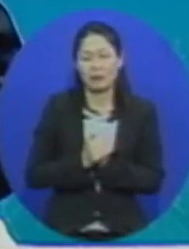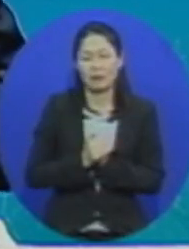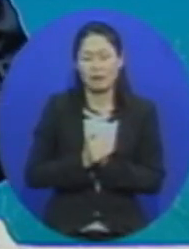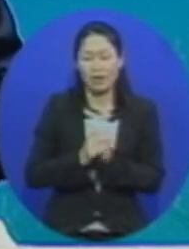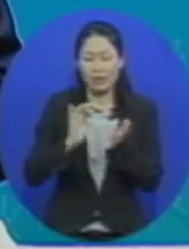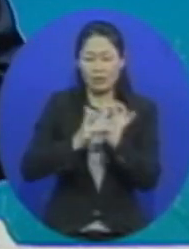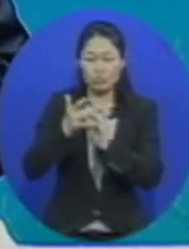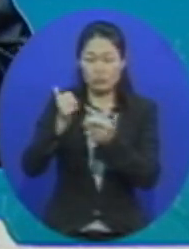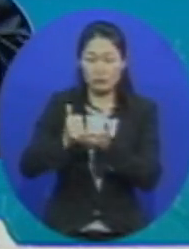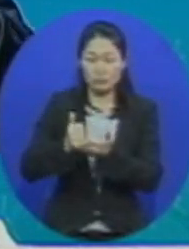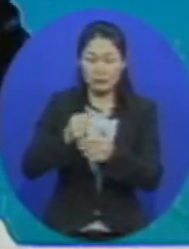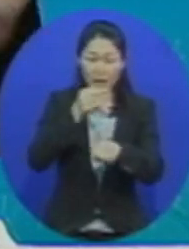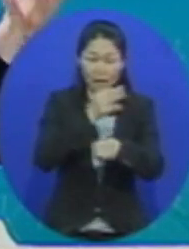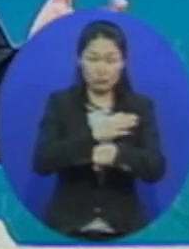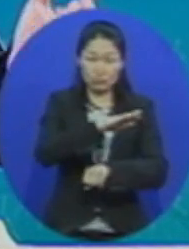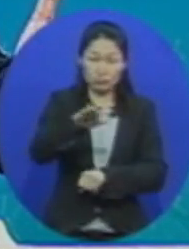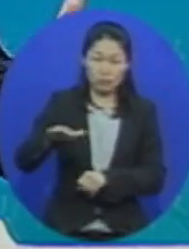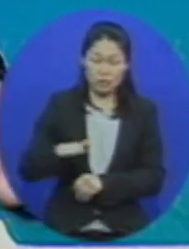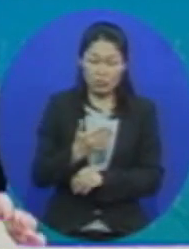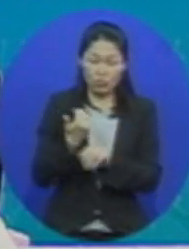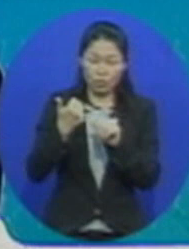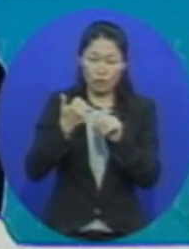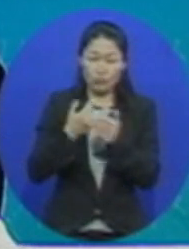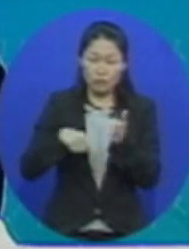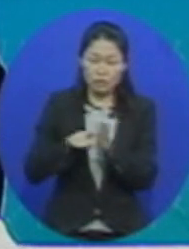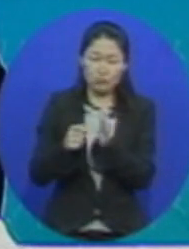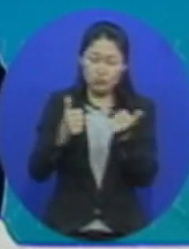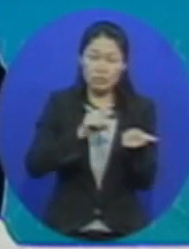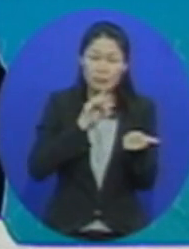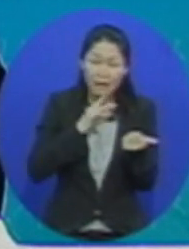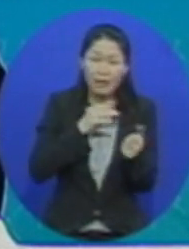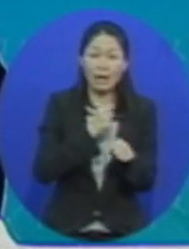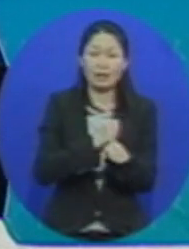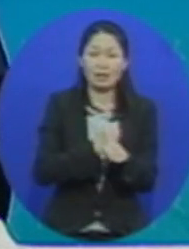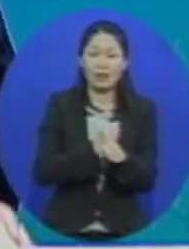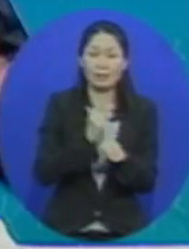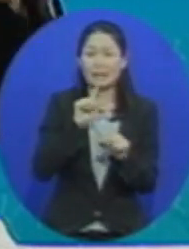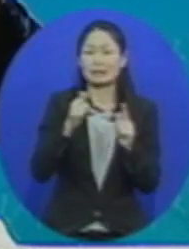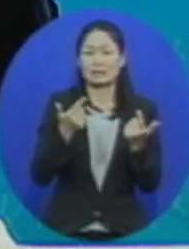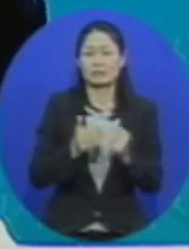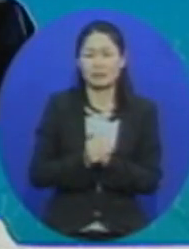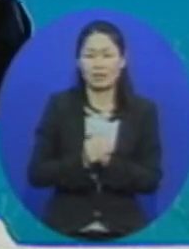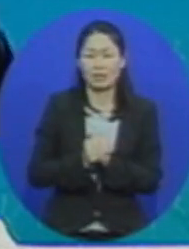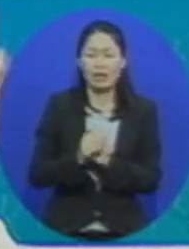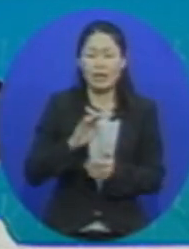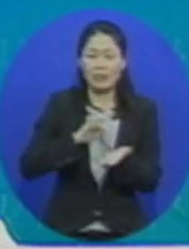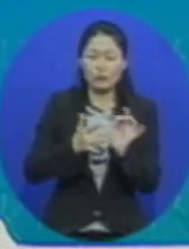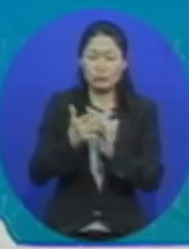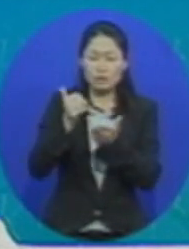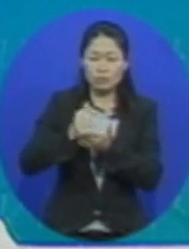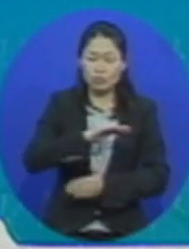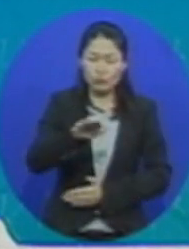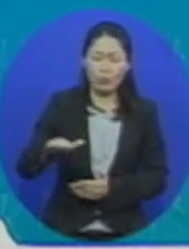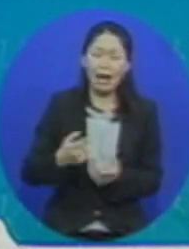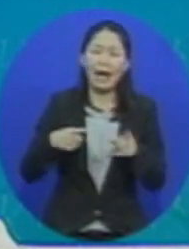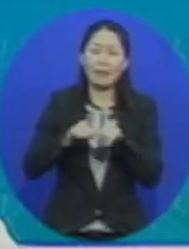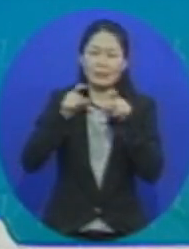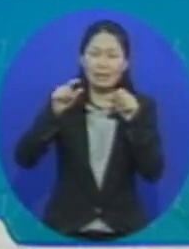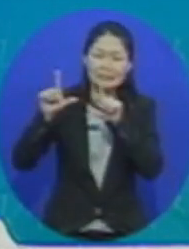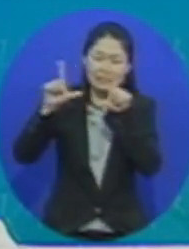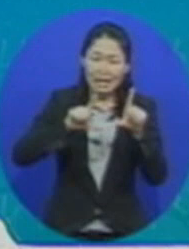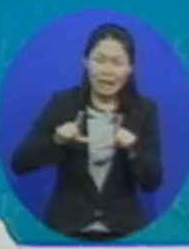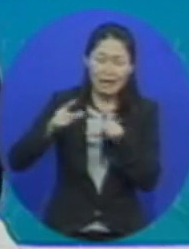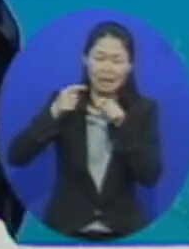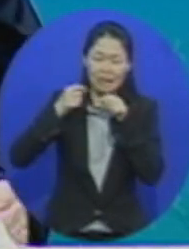예수님은 단순히 우리를 위해서 죽어 주시겠다고 말씀하시지 않았습니까 예수님은 우리와 함께 사시 겠다고 말씀하셨어요